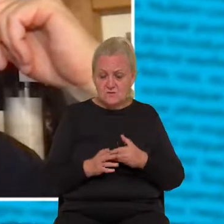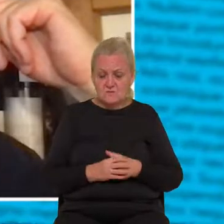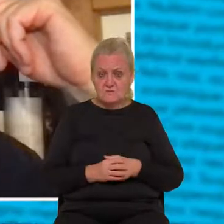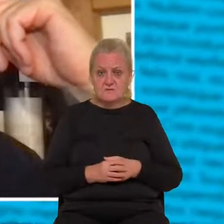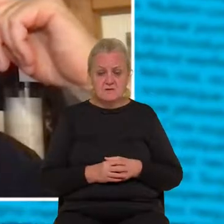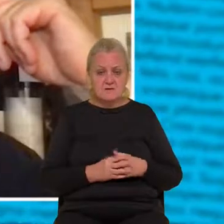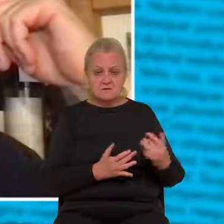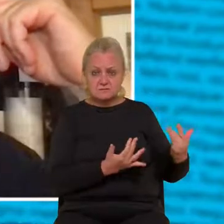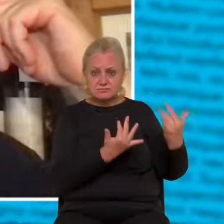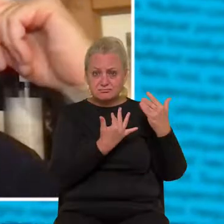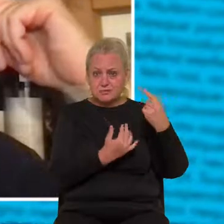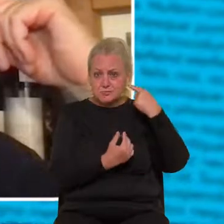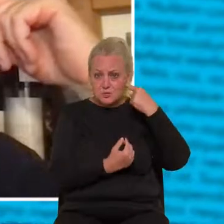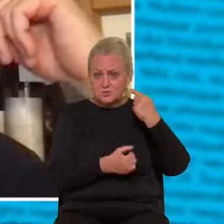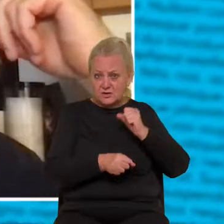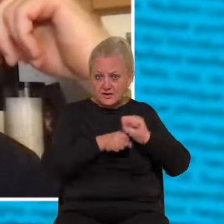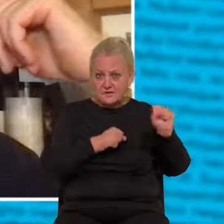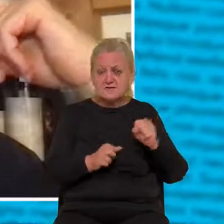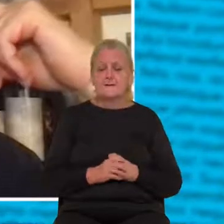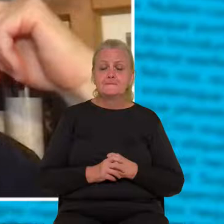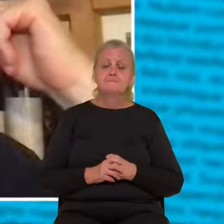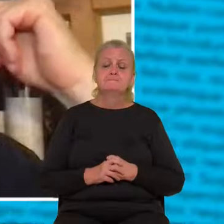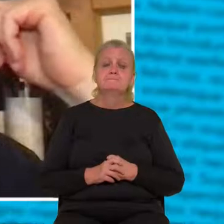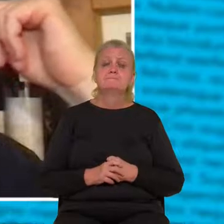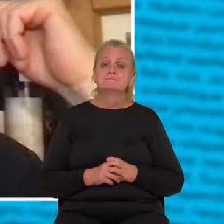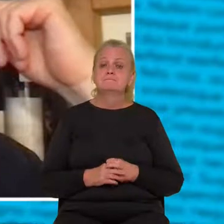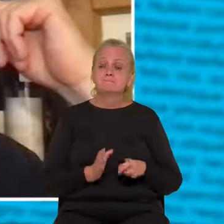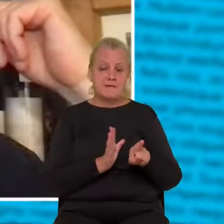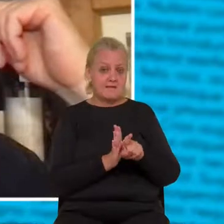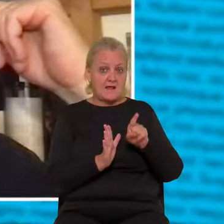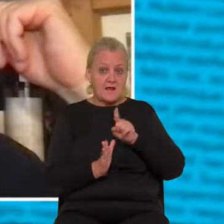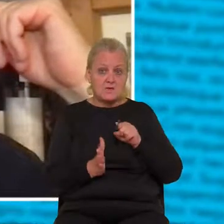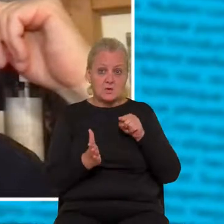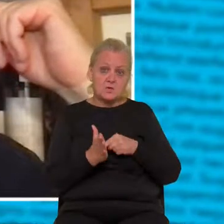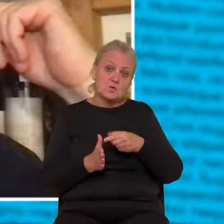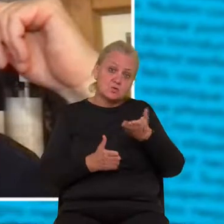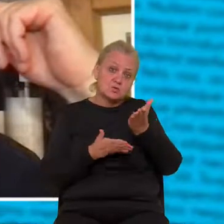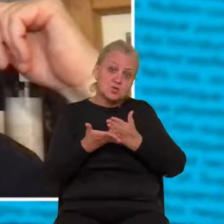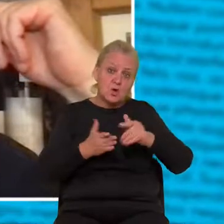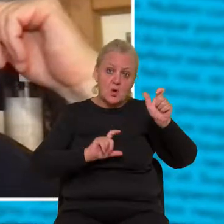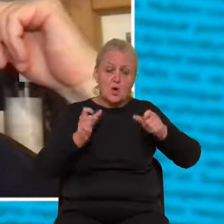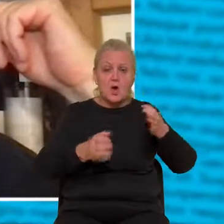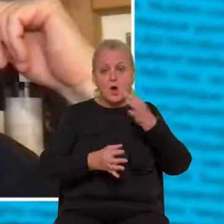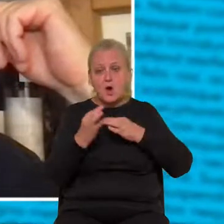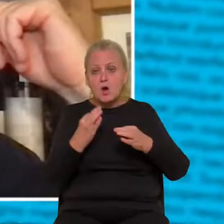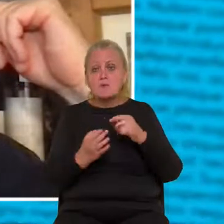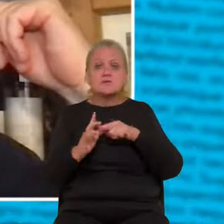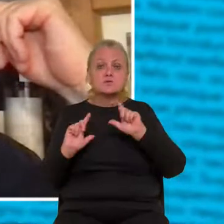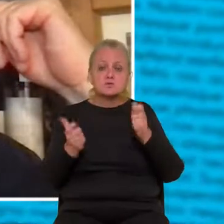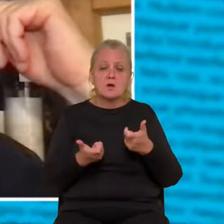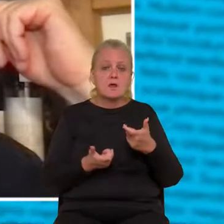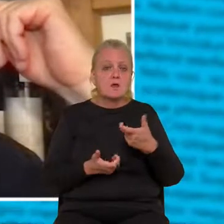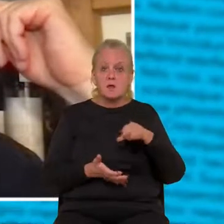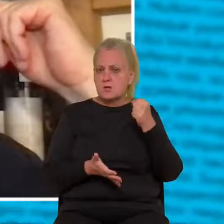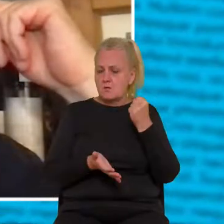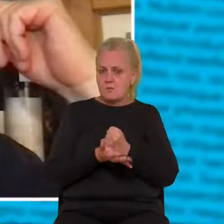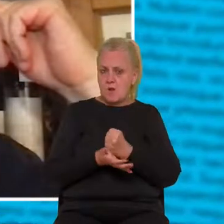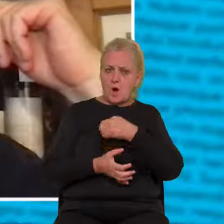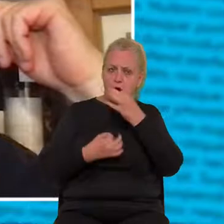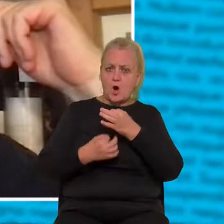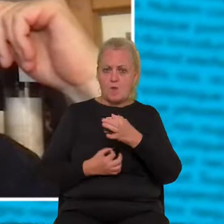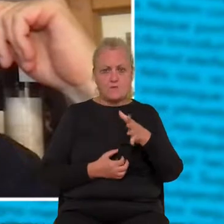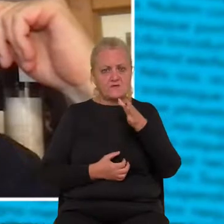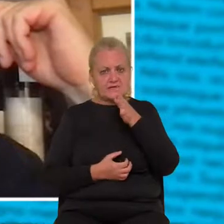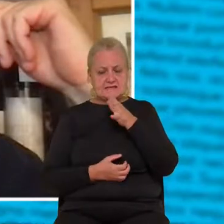która do nas dociera. Więc jak dla mnie, no niektórzy mówią, że nie masz prawa mówić o Izraelu